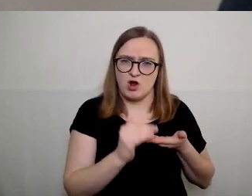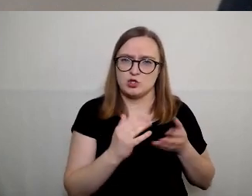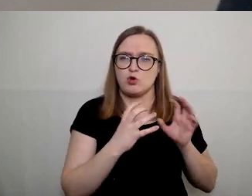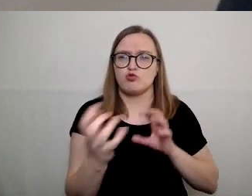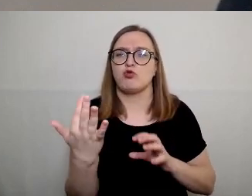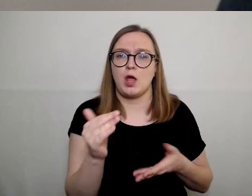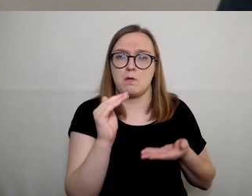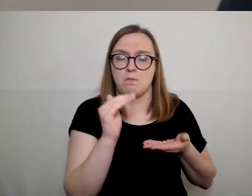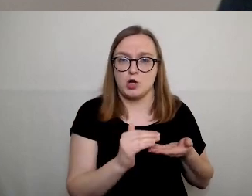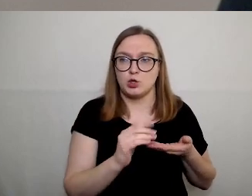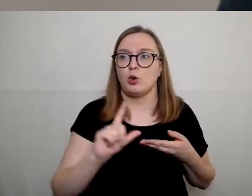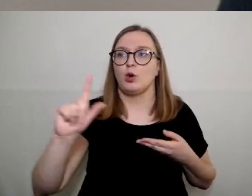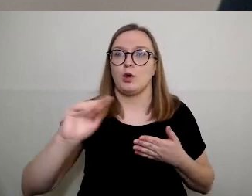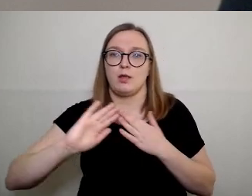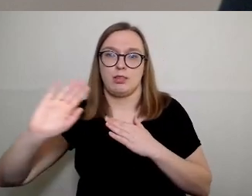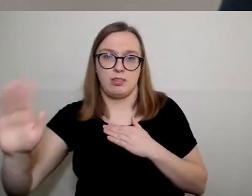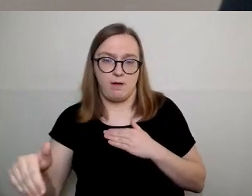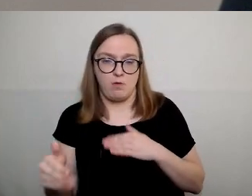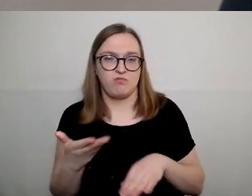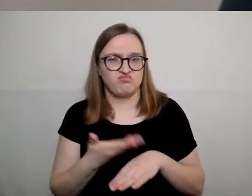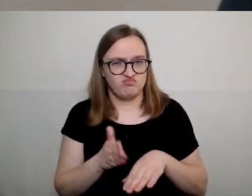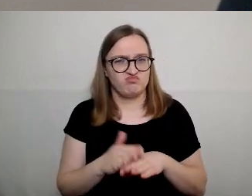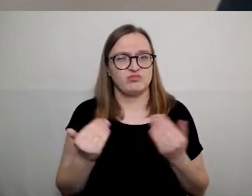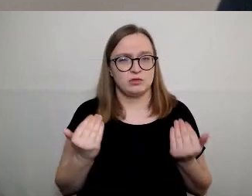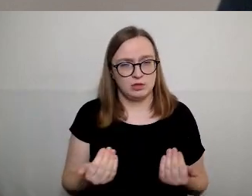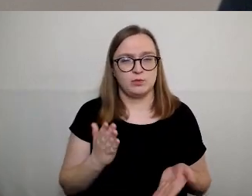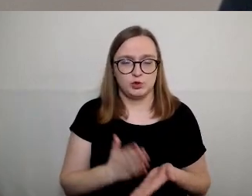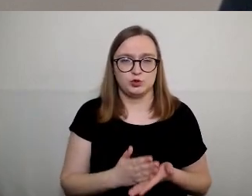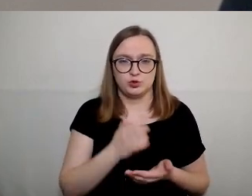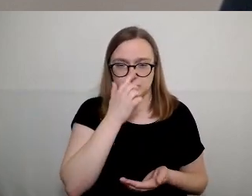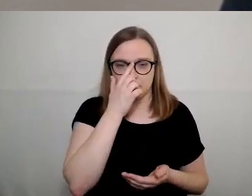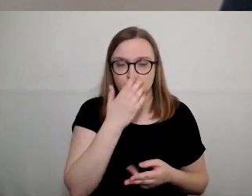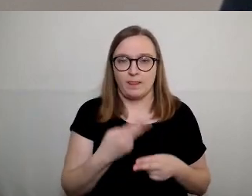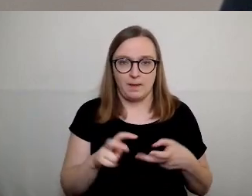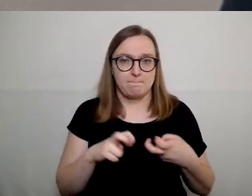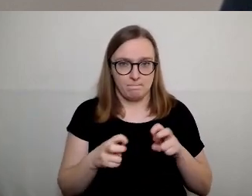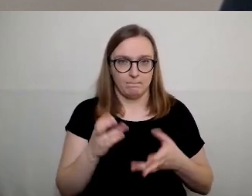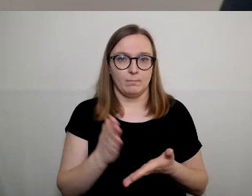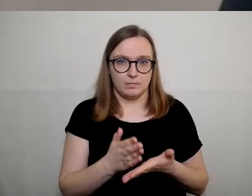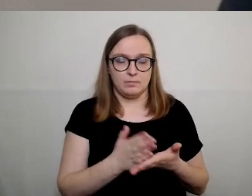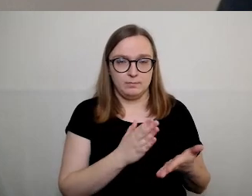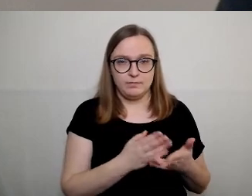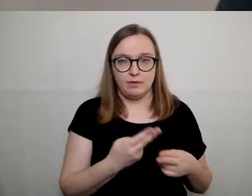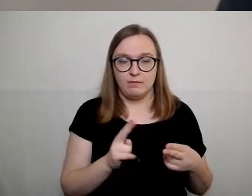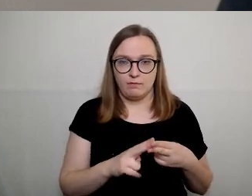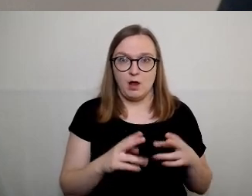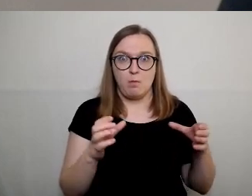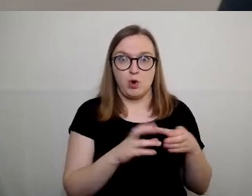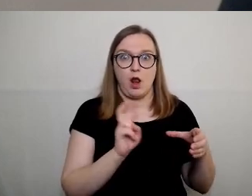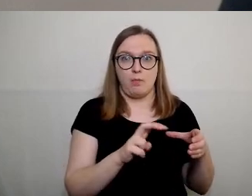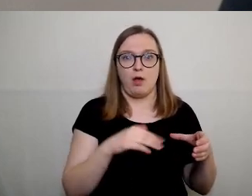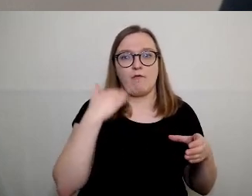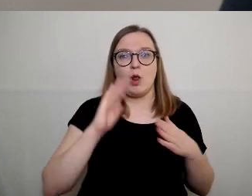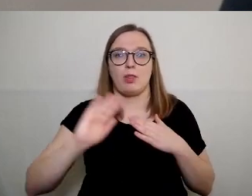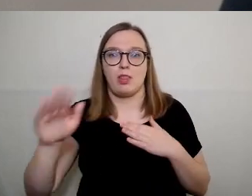į kampelius kitus mūsų rajono, sukelia problemų ir sugrįžti į namus yra sudėtinga vaikam, tai mes spręsim